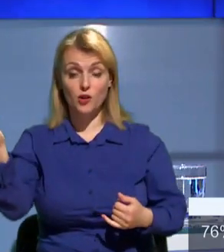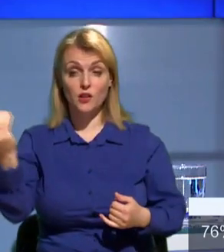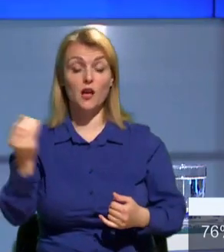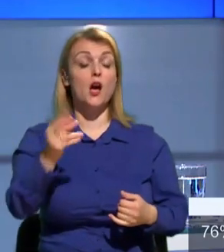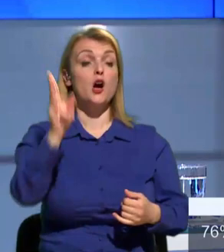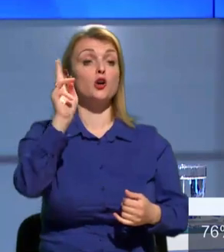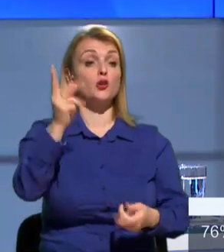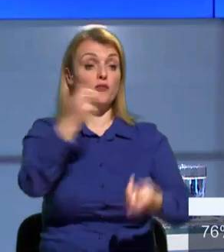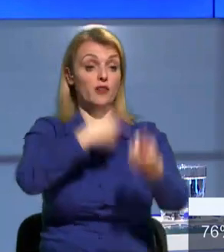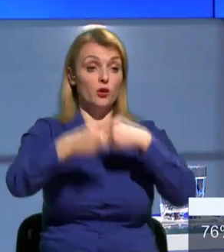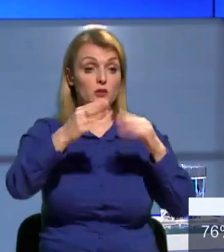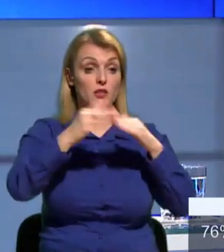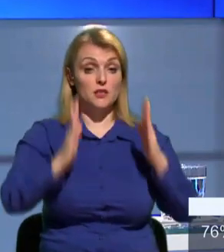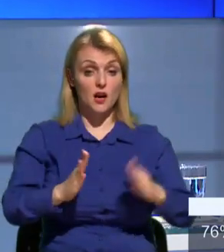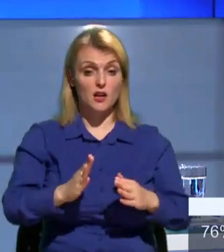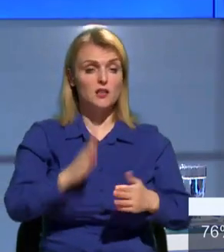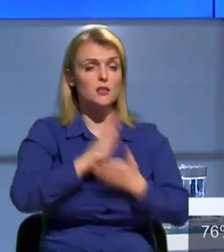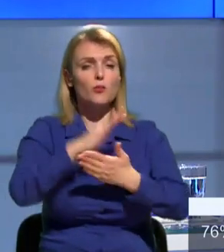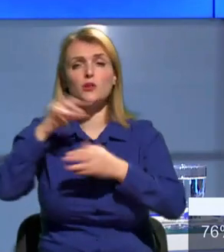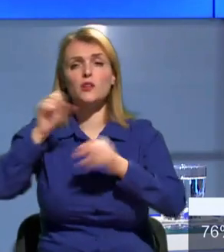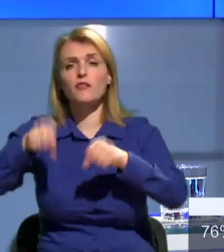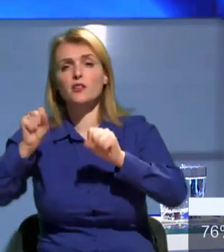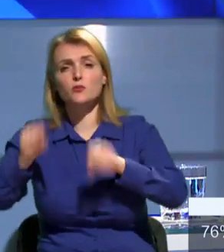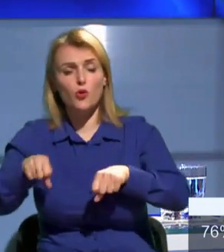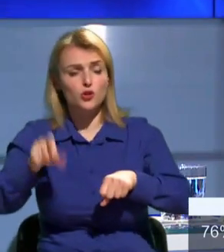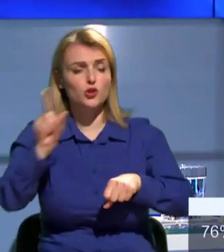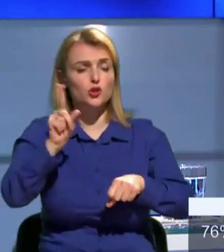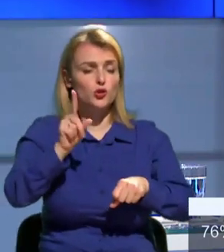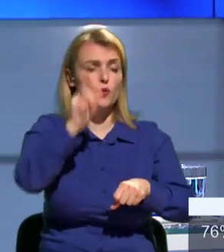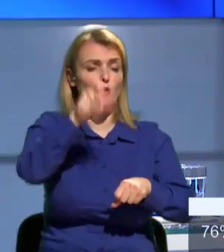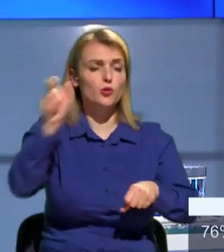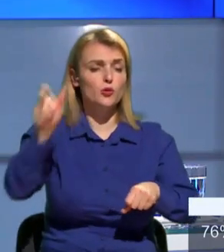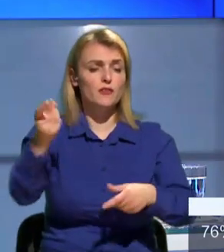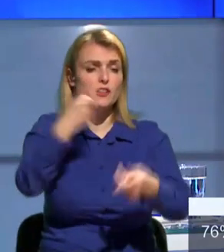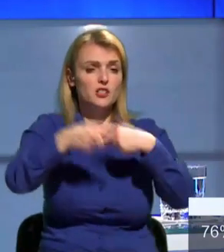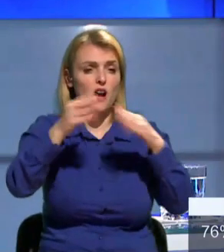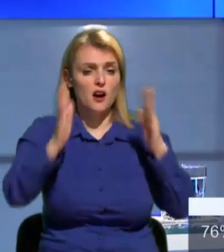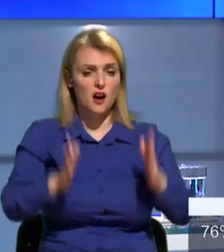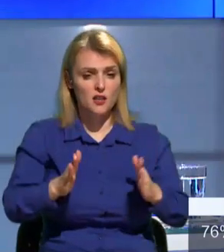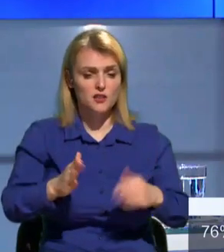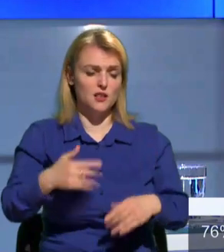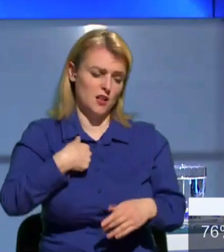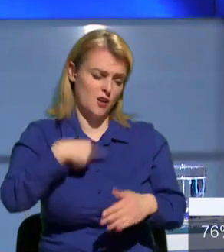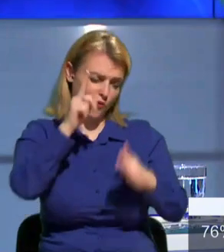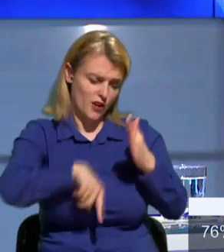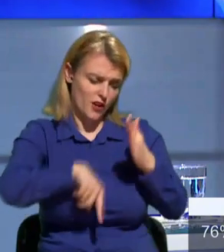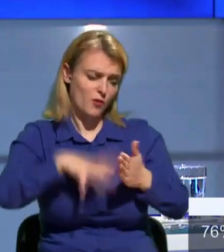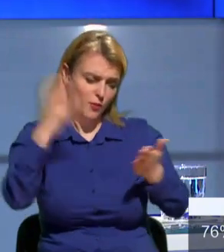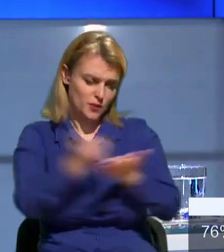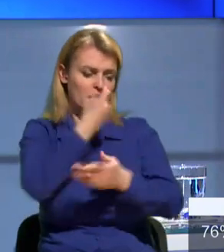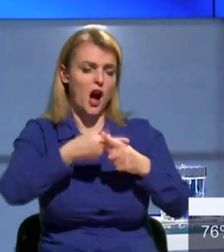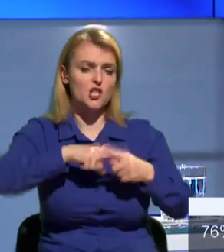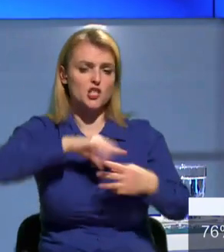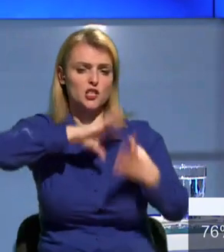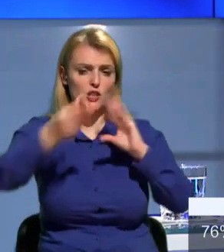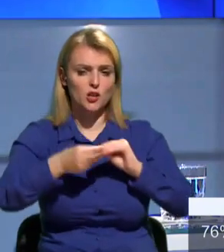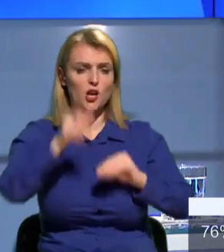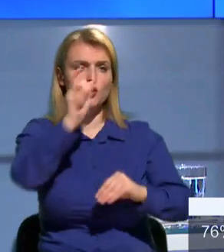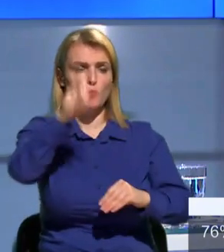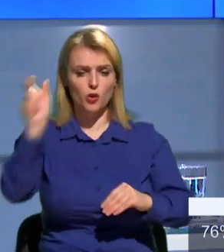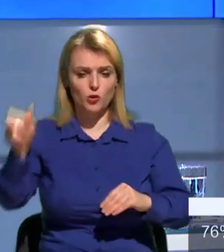lui. Sunt diferite instrumente pentru a-i motiva ca ei să revină acasă. Și eu cred că noi vom obține acest rezultat ca oamenii să